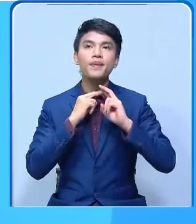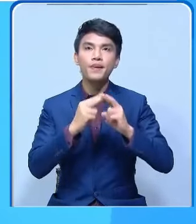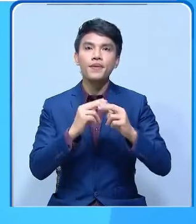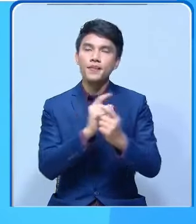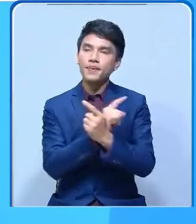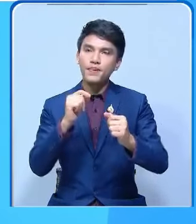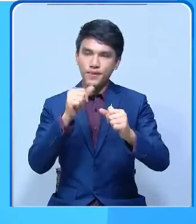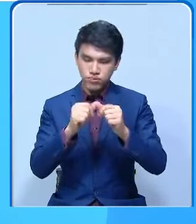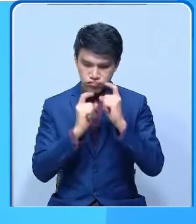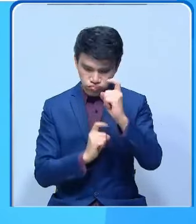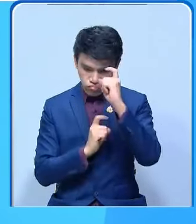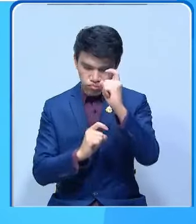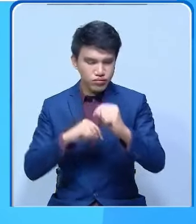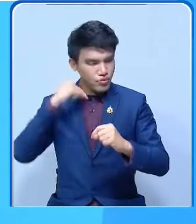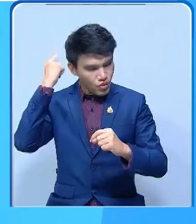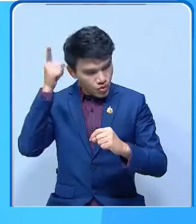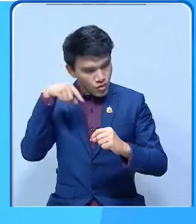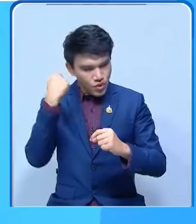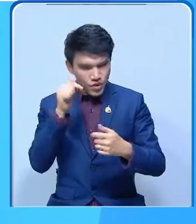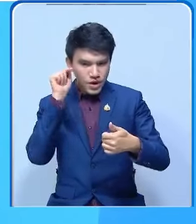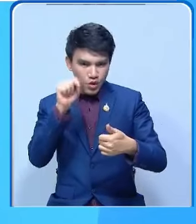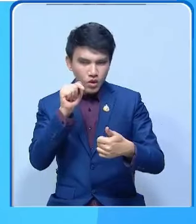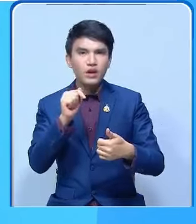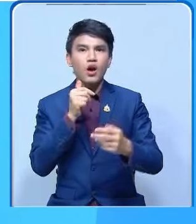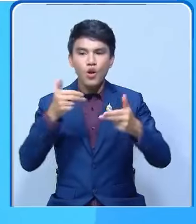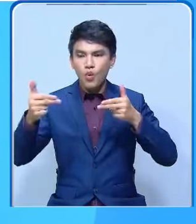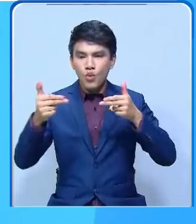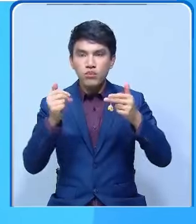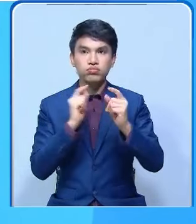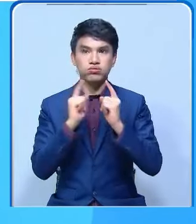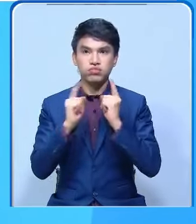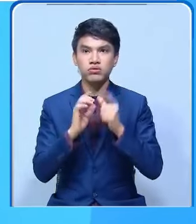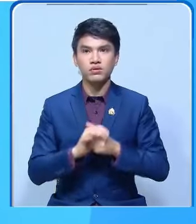คมอ่ะใช่ไหมสาวแอดมาก็รับแอดแล้วก็เปิดกล้องคุยกับเขาอ่ะใช่ไหม ใ